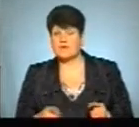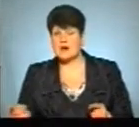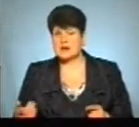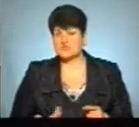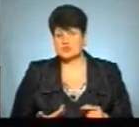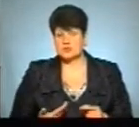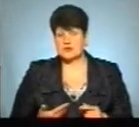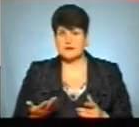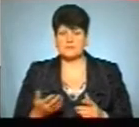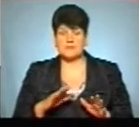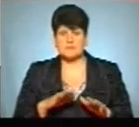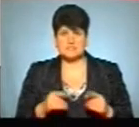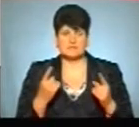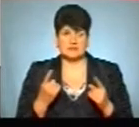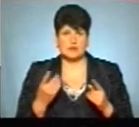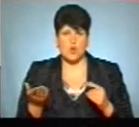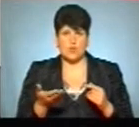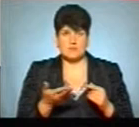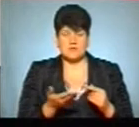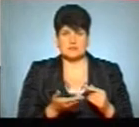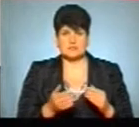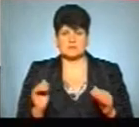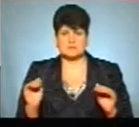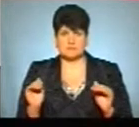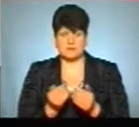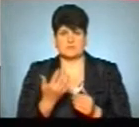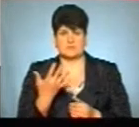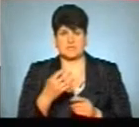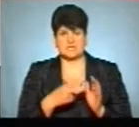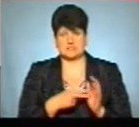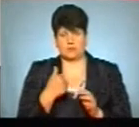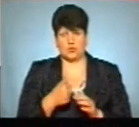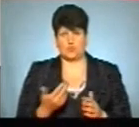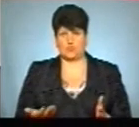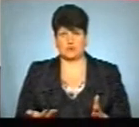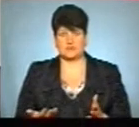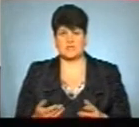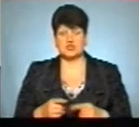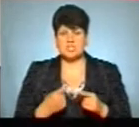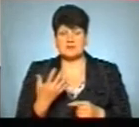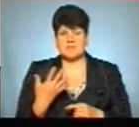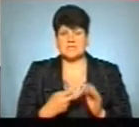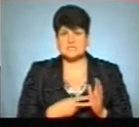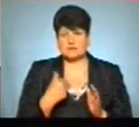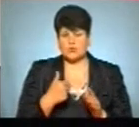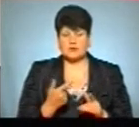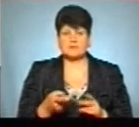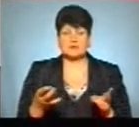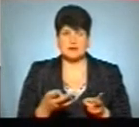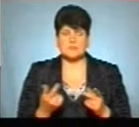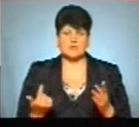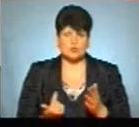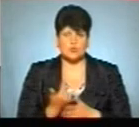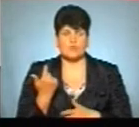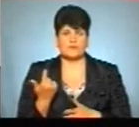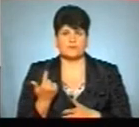такої глобальної чи тотальної обрізки, ну, на 5-7 років, але не більше. Через 5-7 років їх треба знову, максимум через